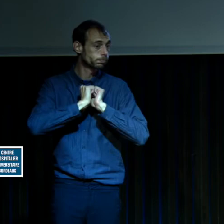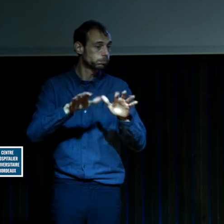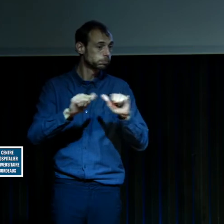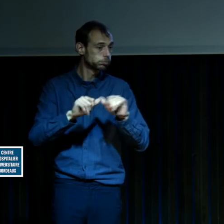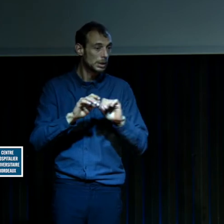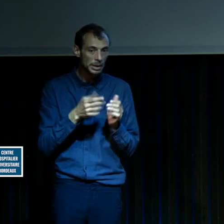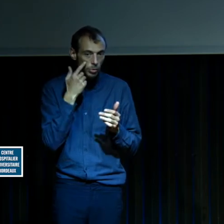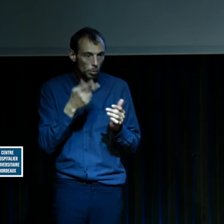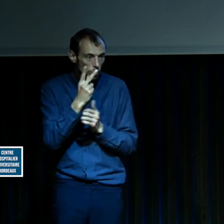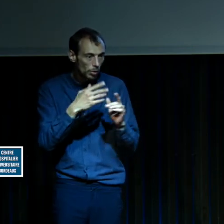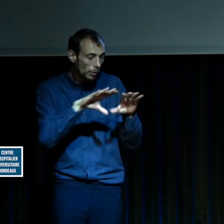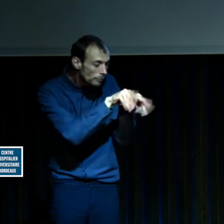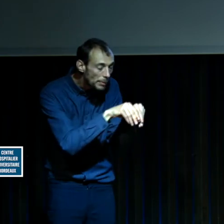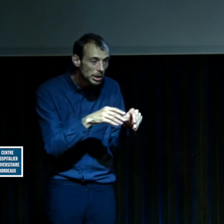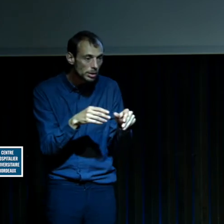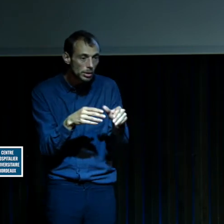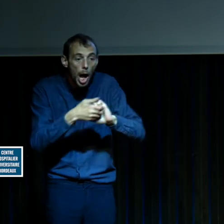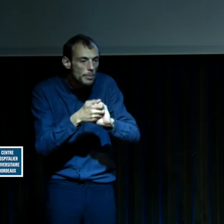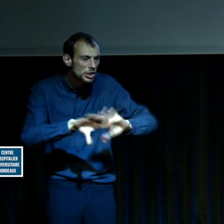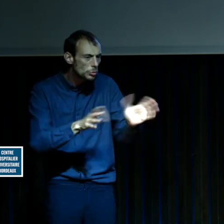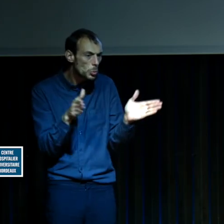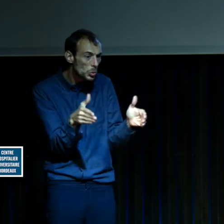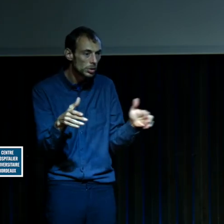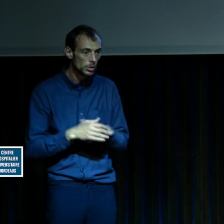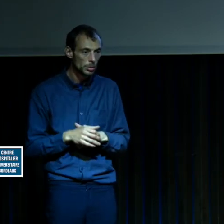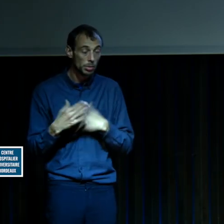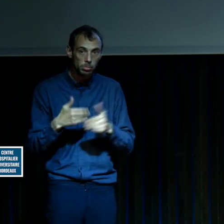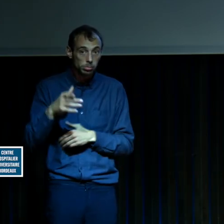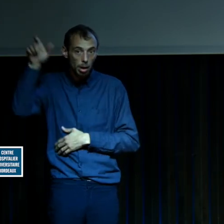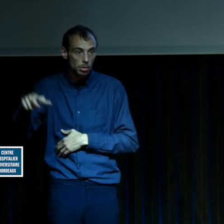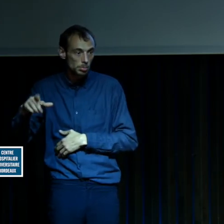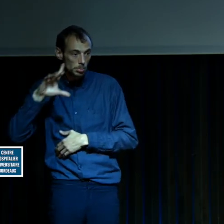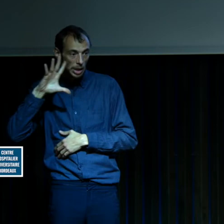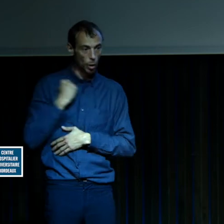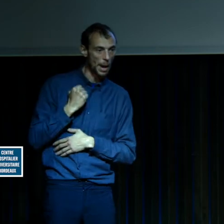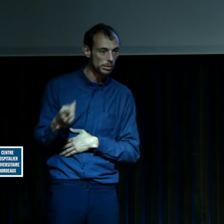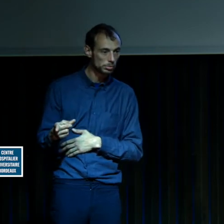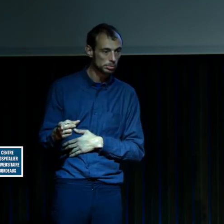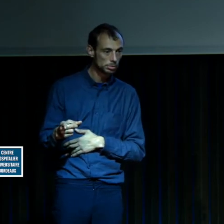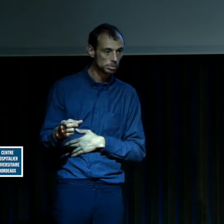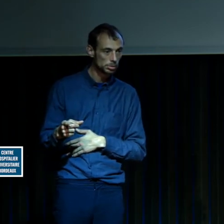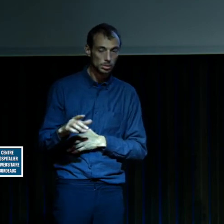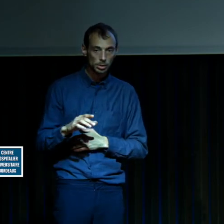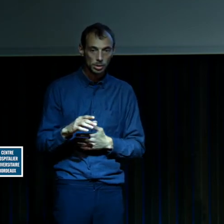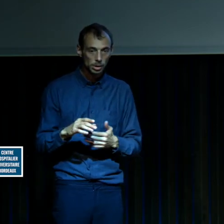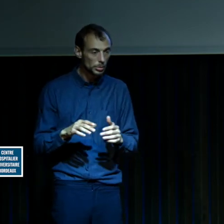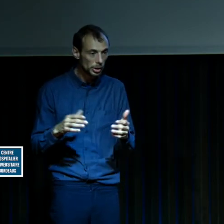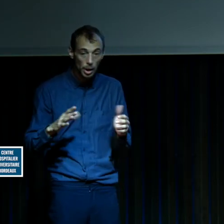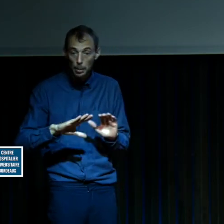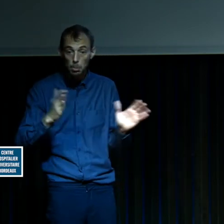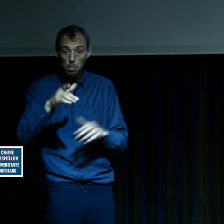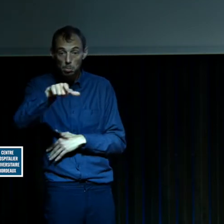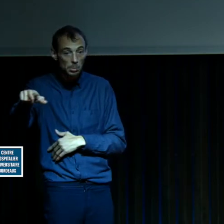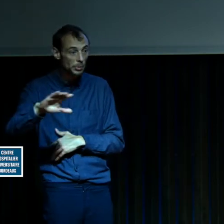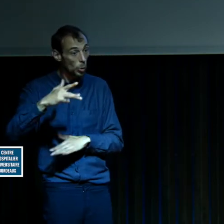mes amis. Et puis finalement, il y a eu un boom. J'ai été repérée sur Instagram. Il y a plein de gens qui ont fait des AVC, qui ont commencé à m'écrire,